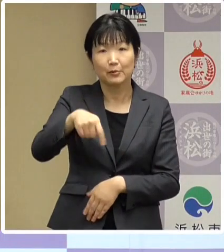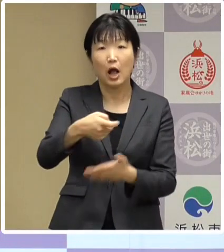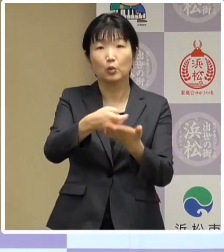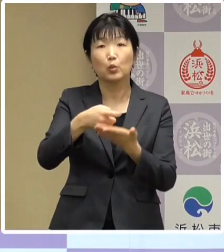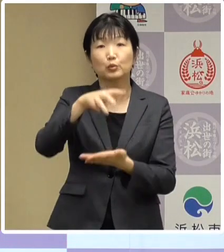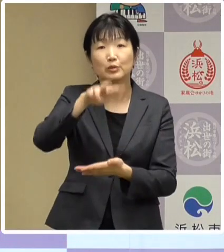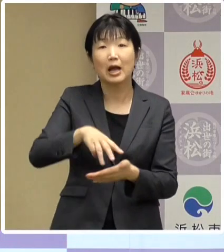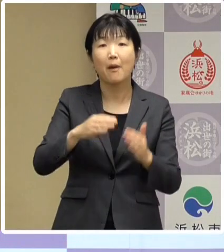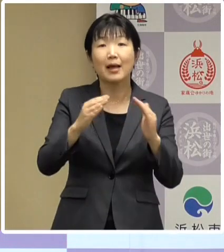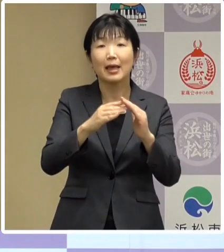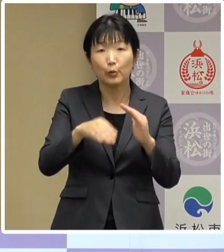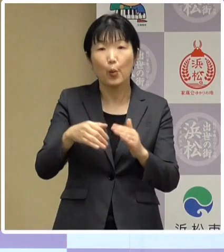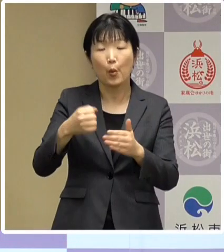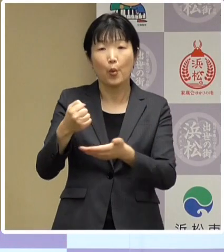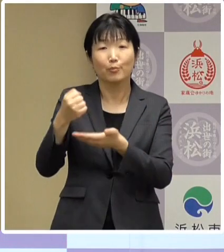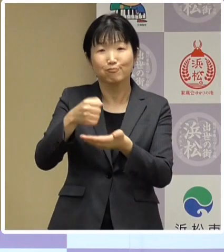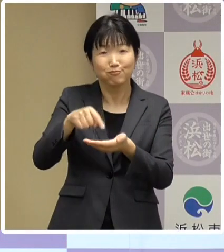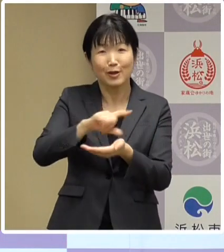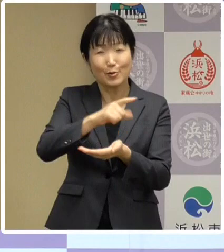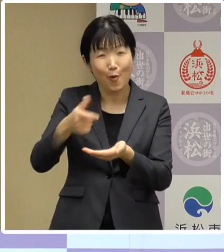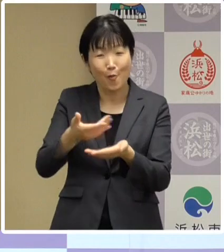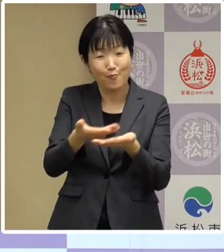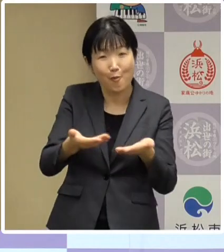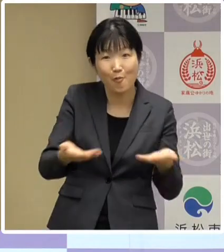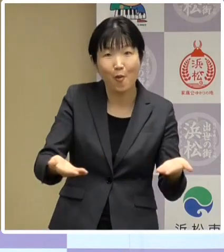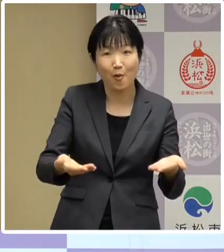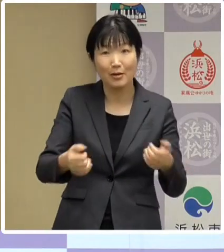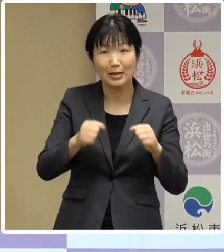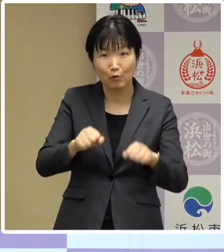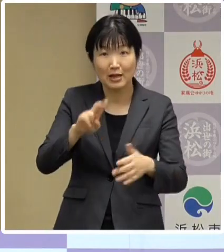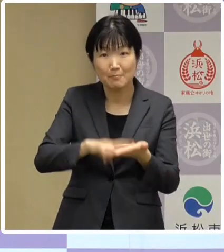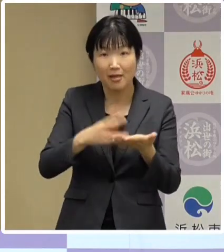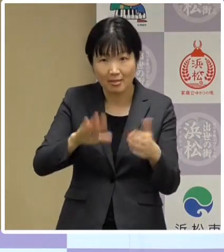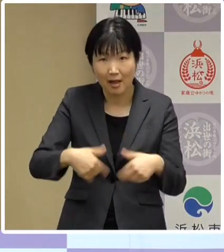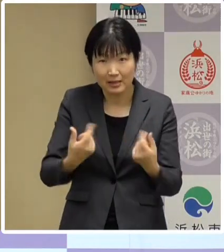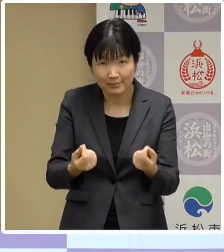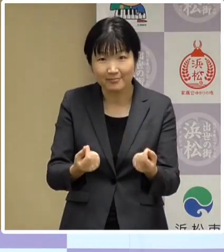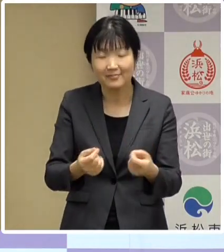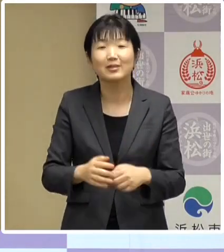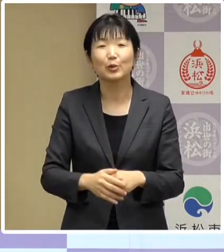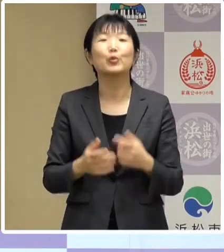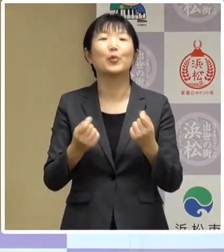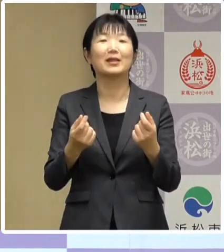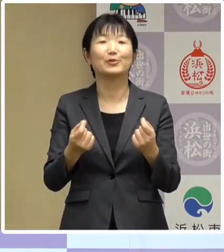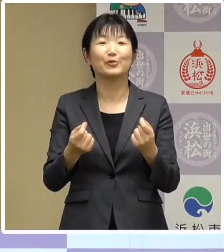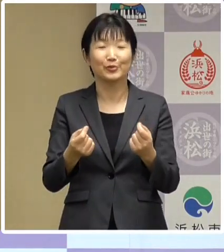の所蔵品を皆さんに見てもらう施設 ですね。そうですね、収蔵品の